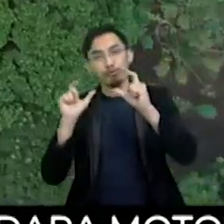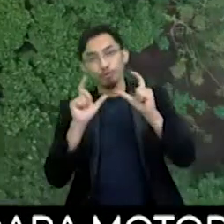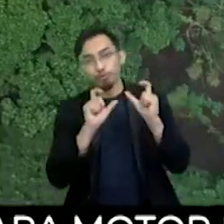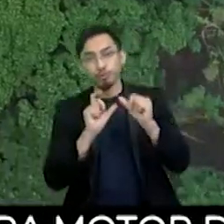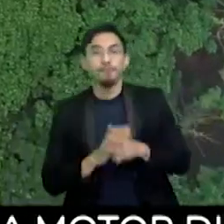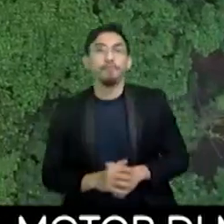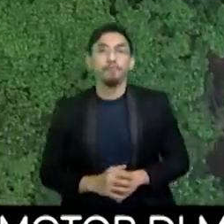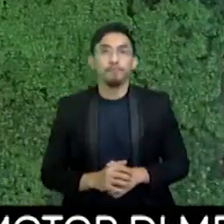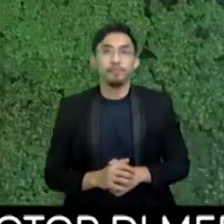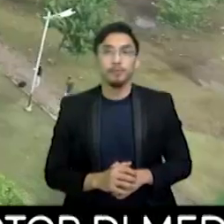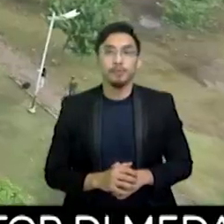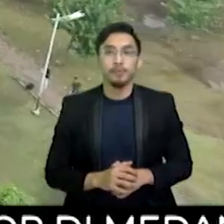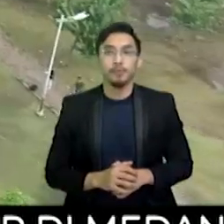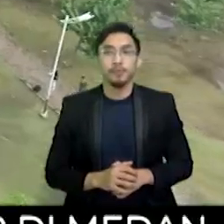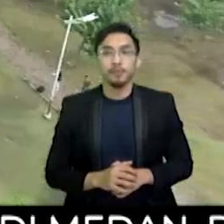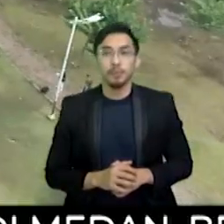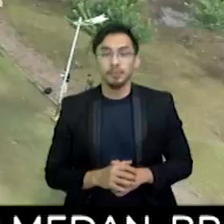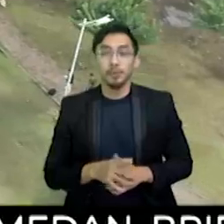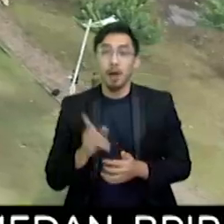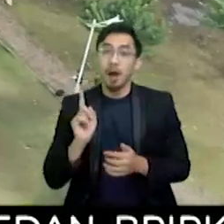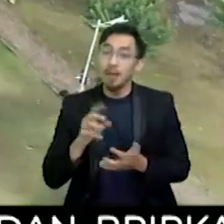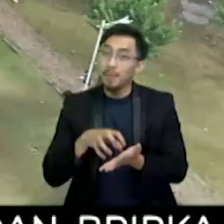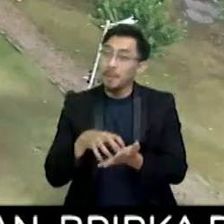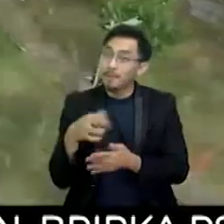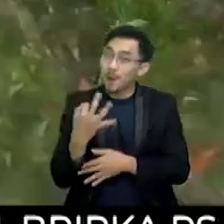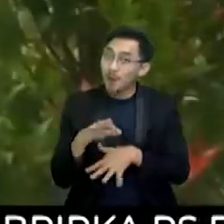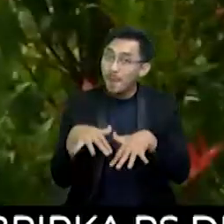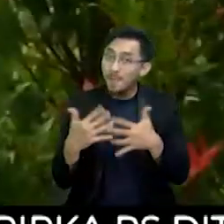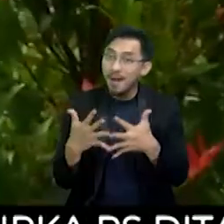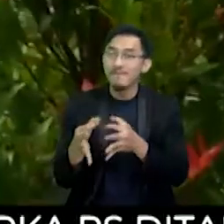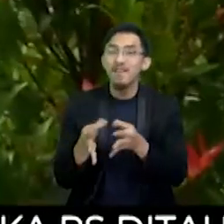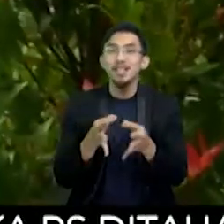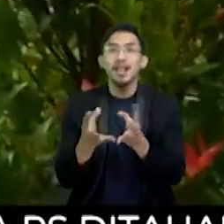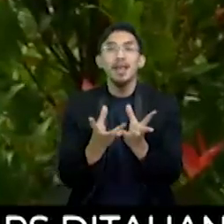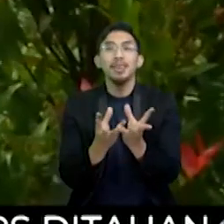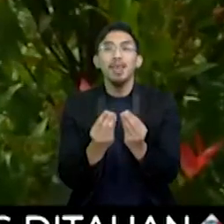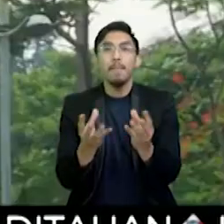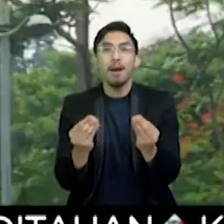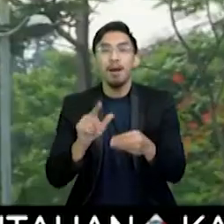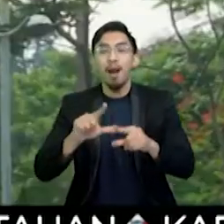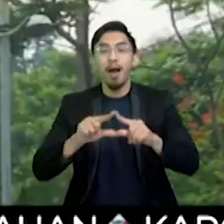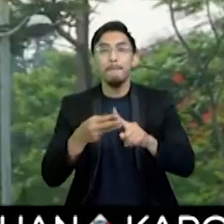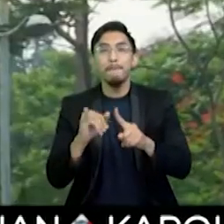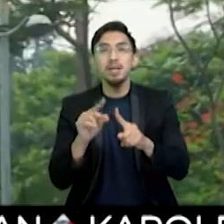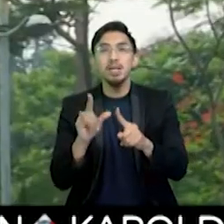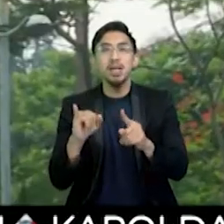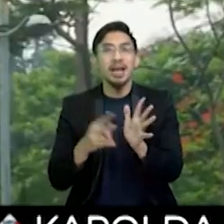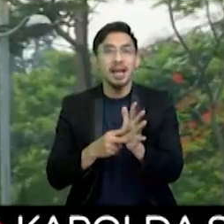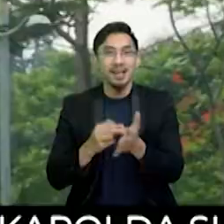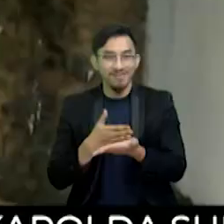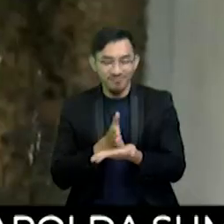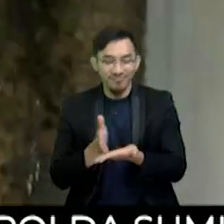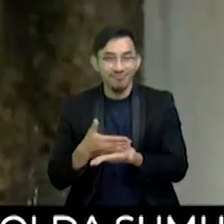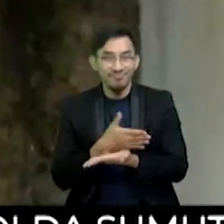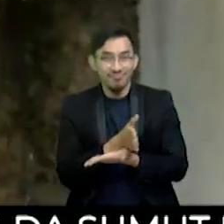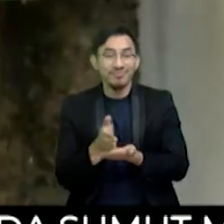kota penjaringan ini yaitu adalah fasilitas Taman Labirin di tengah hutan kota. Berdasarkan pemantauan